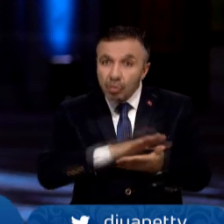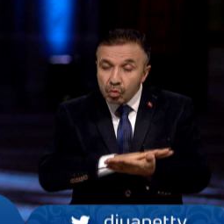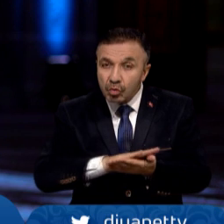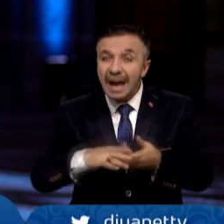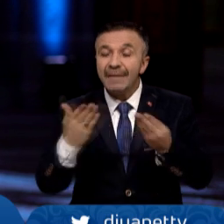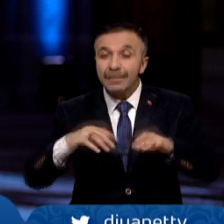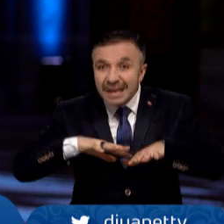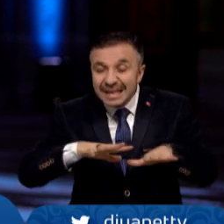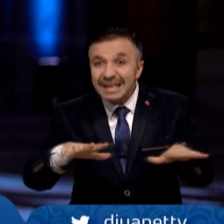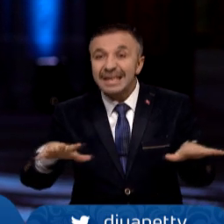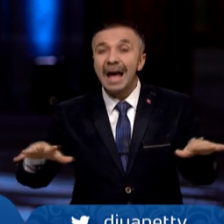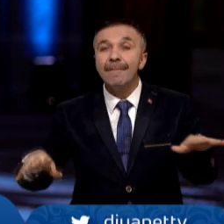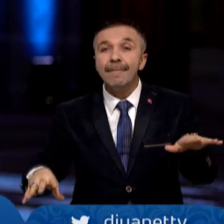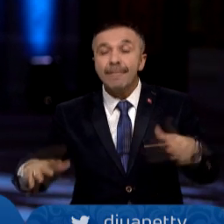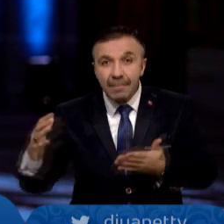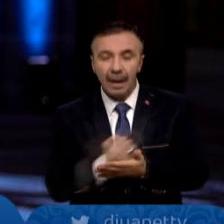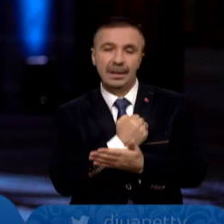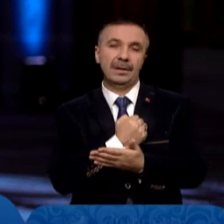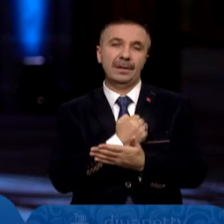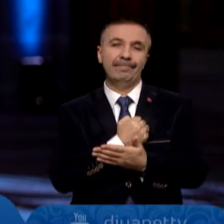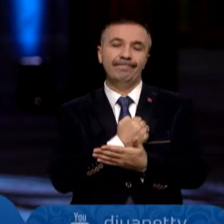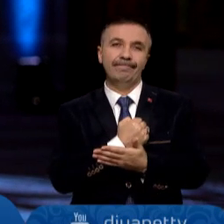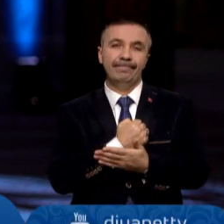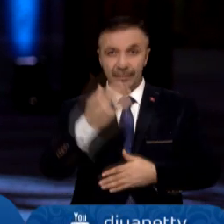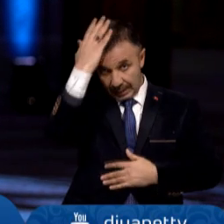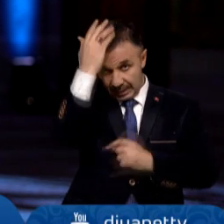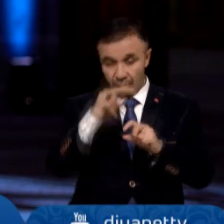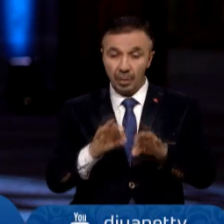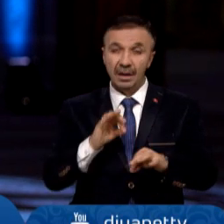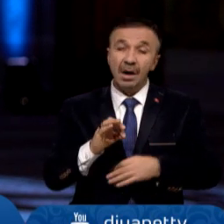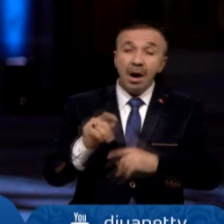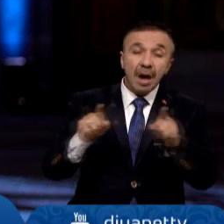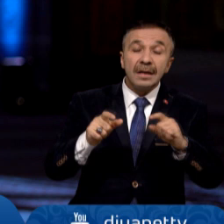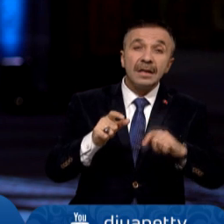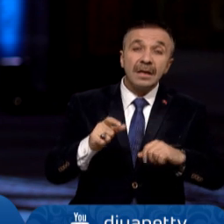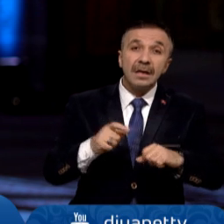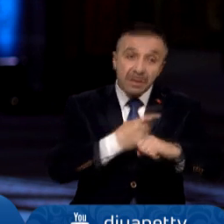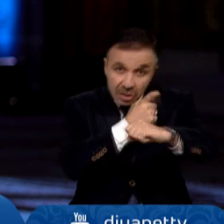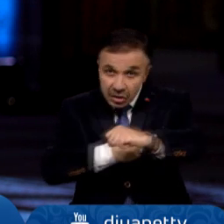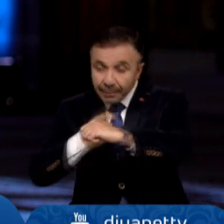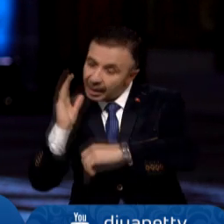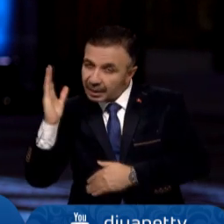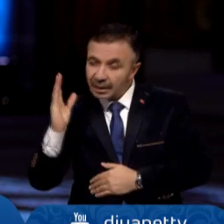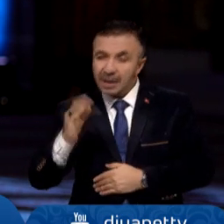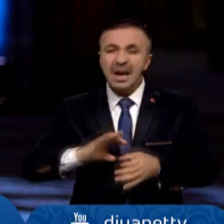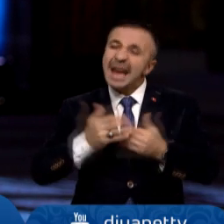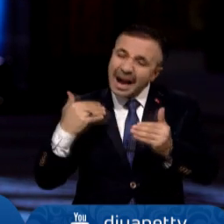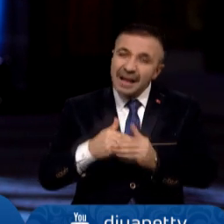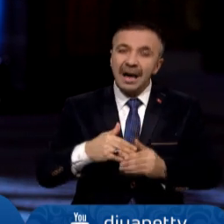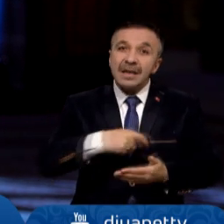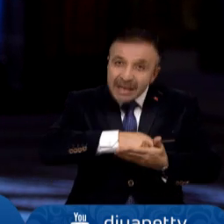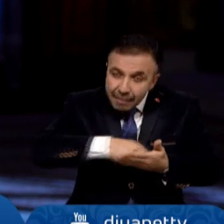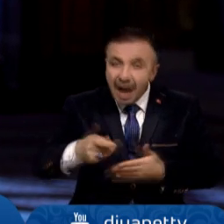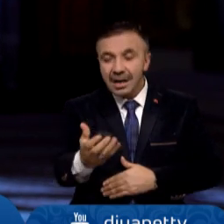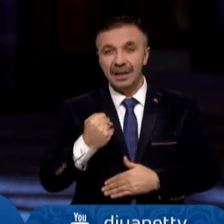Bir düzen verdi bir sistem kazandırdın hangi cepheye gidecekler ver ne kadar maaş